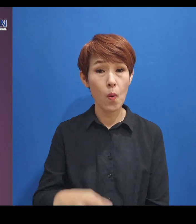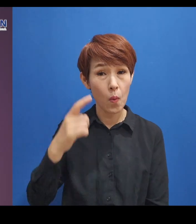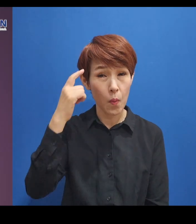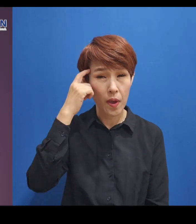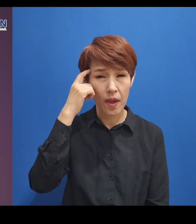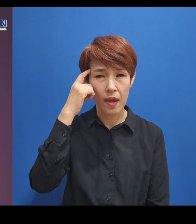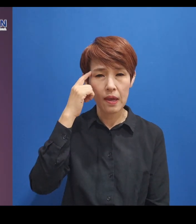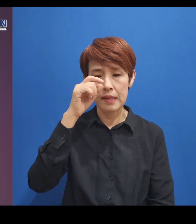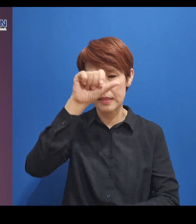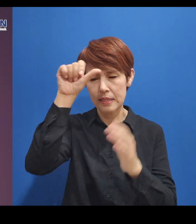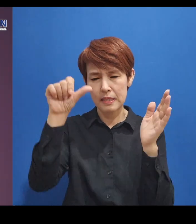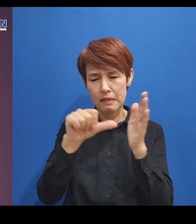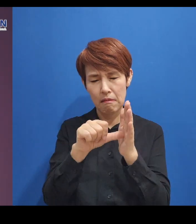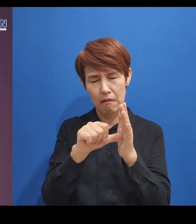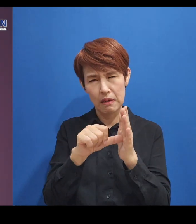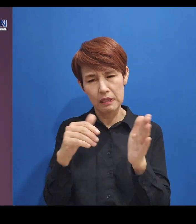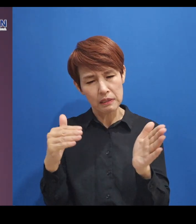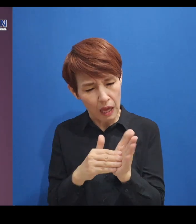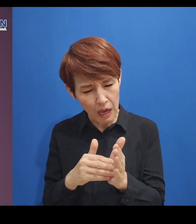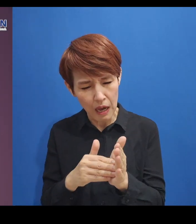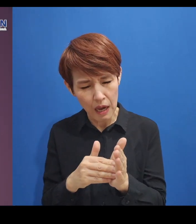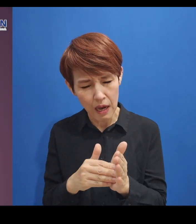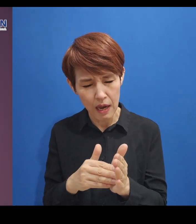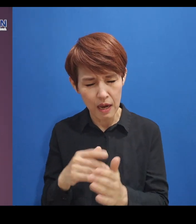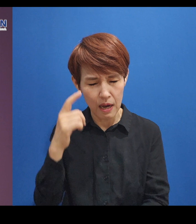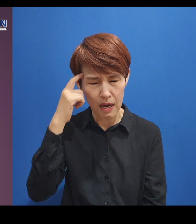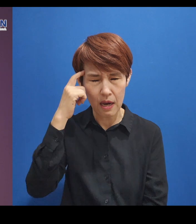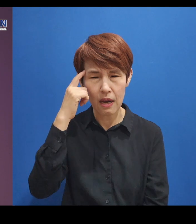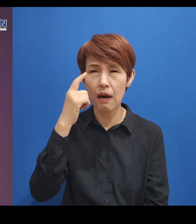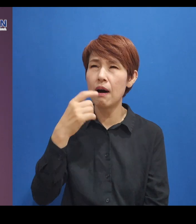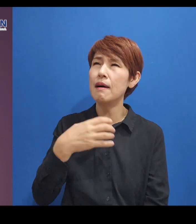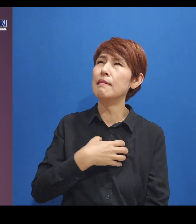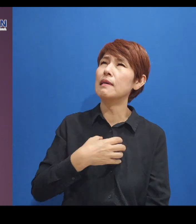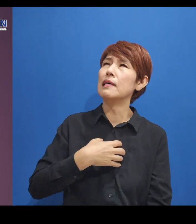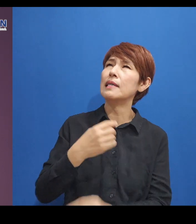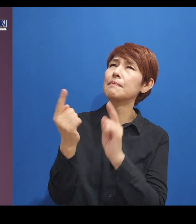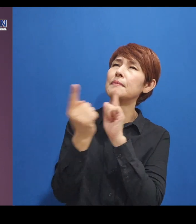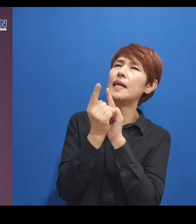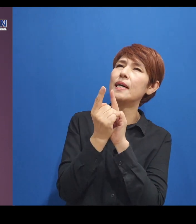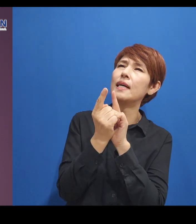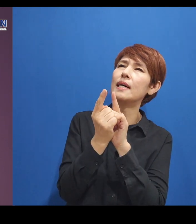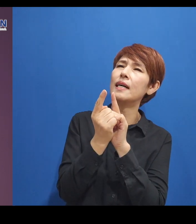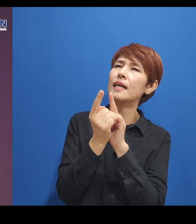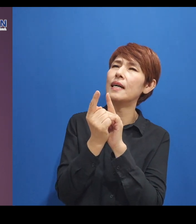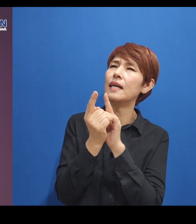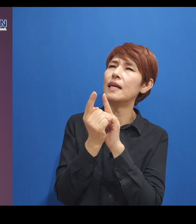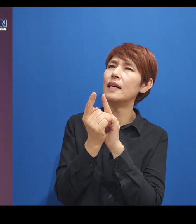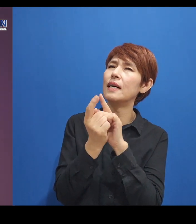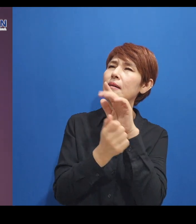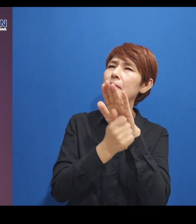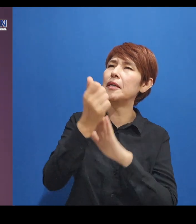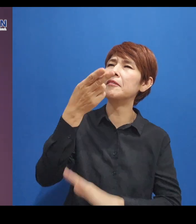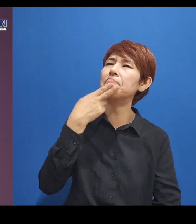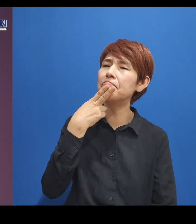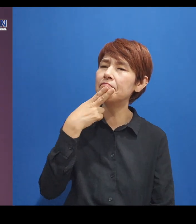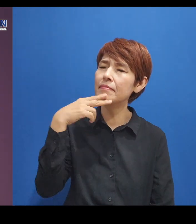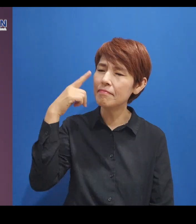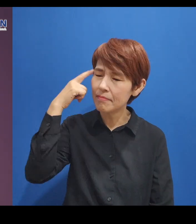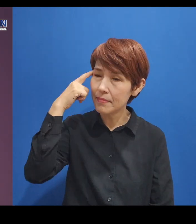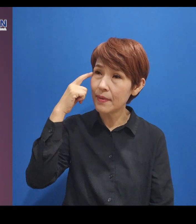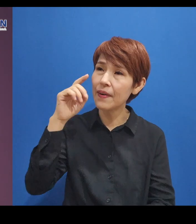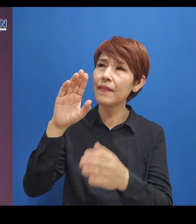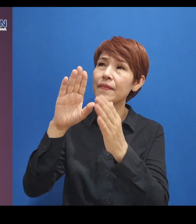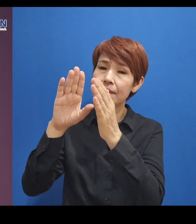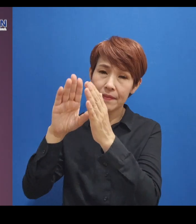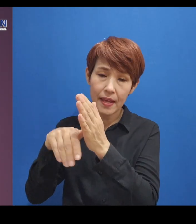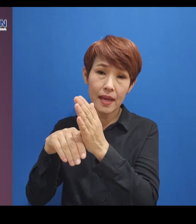끝난 것 같을 때, 구덩이에 던져진 것 같은 바로 그때 하나님은 아무 상관없어 보이는